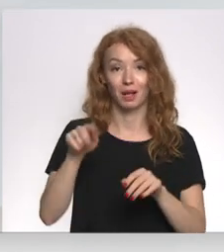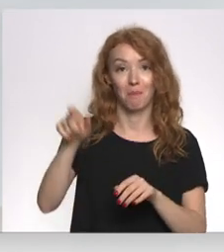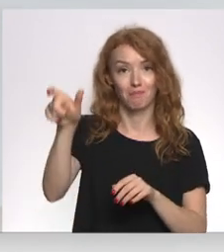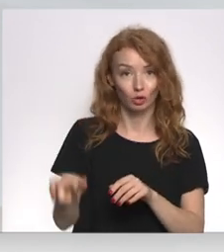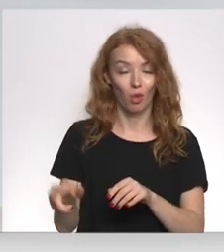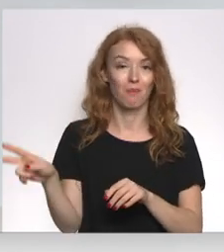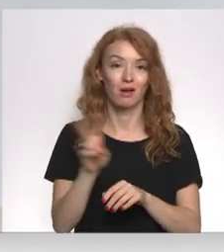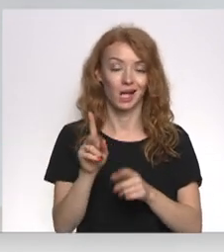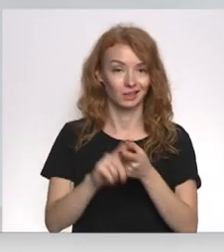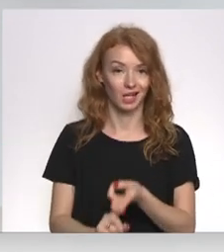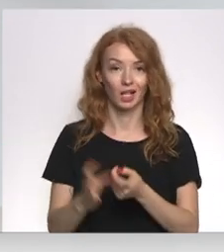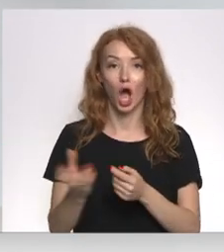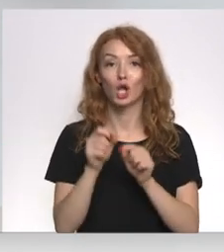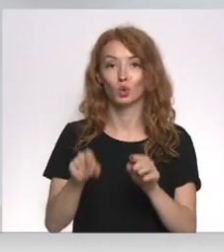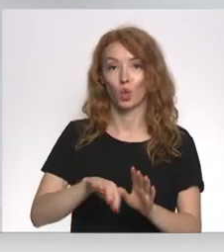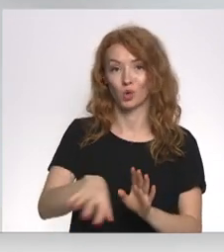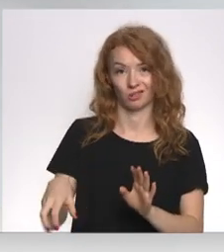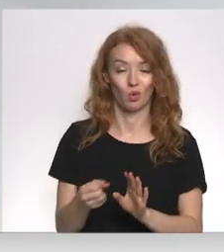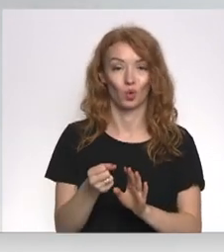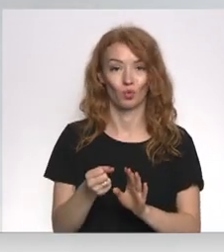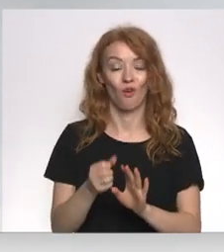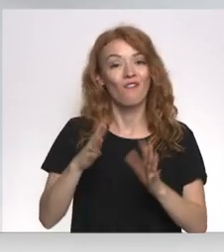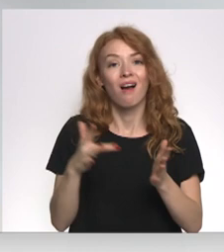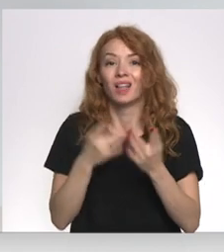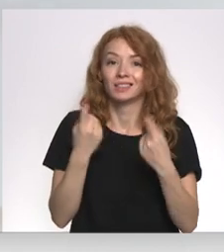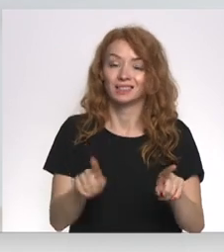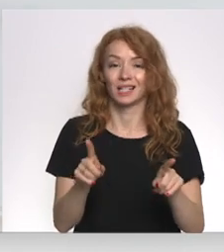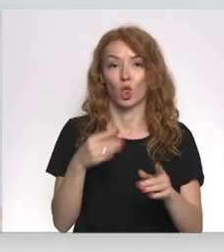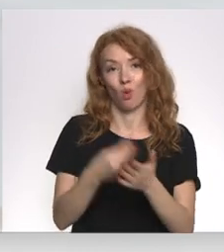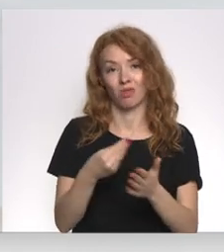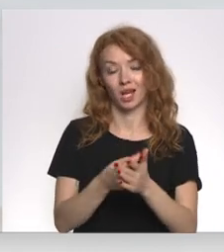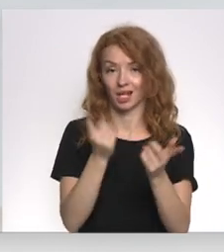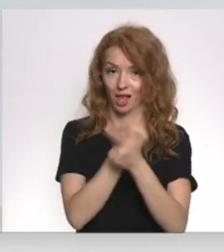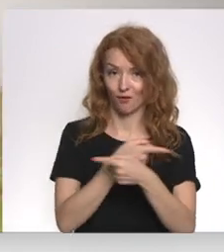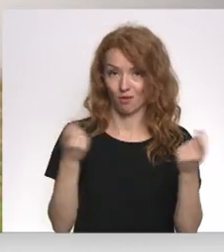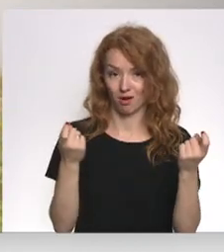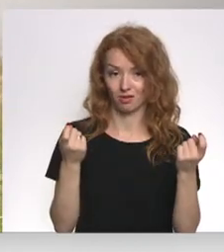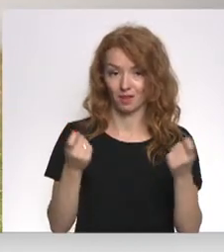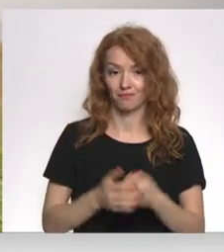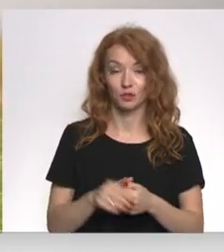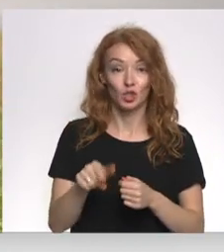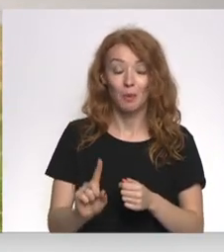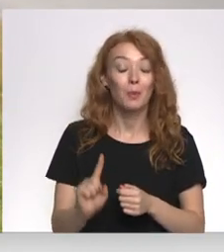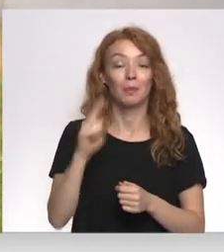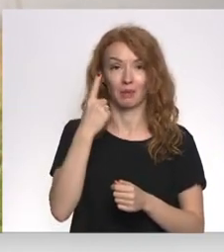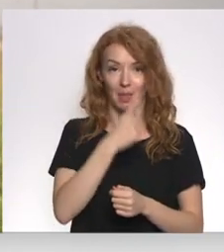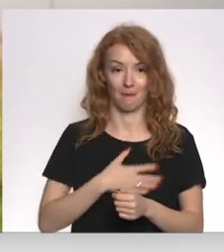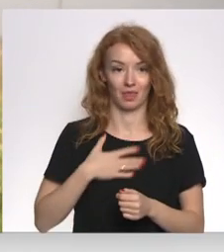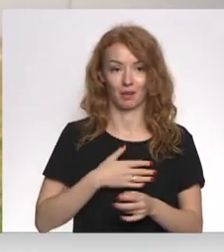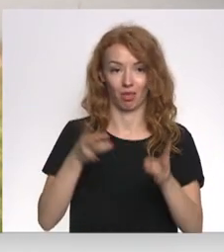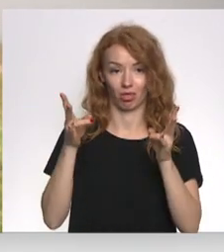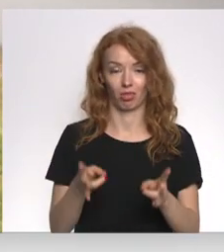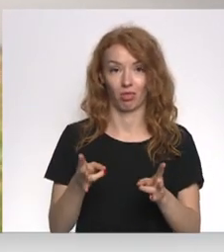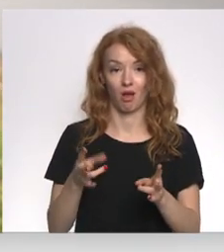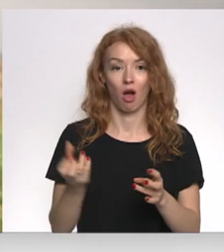personām, kas saistīts ar šo noziegumu, vai kuriem ir cita izmeklēšanā noderīga informācija. Šis ir pirmais nepatīkamais atgadījums,